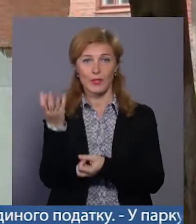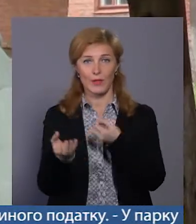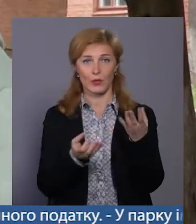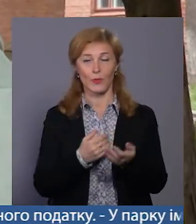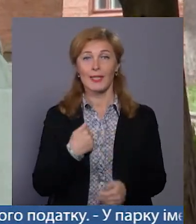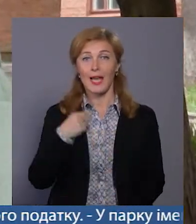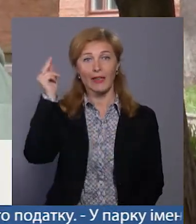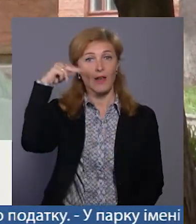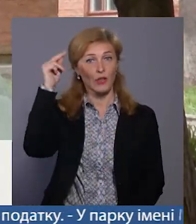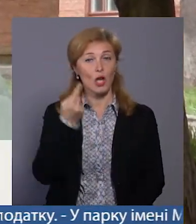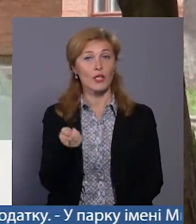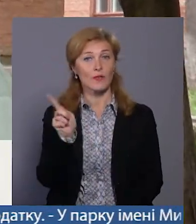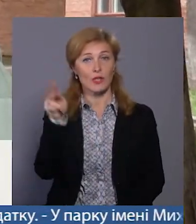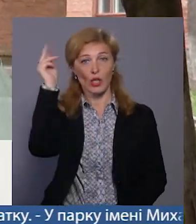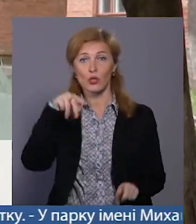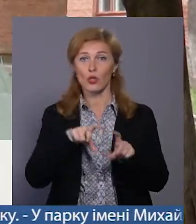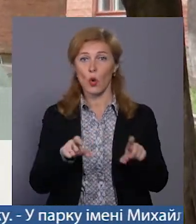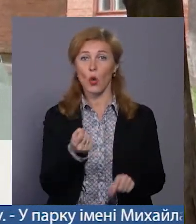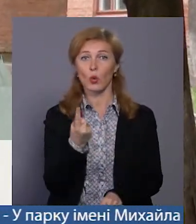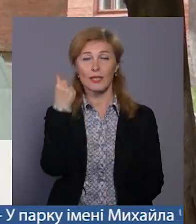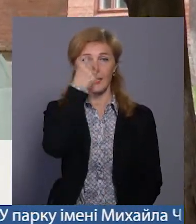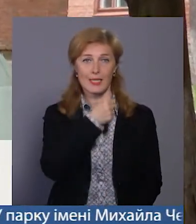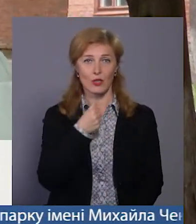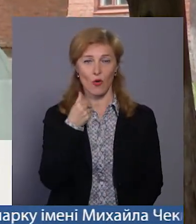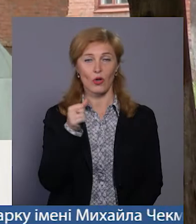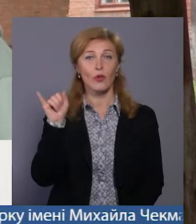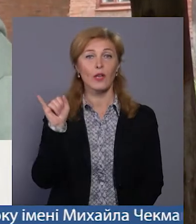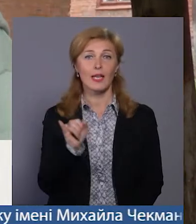Я навчаюся у цій школі вже 11 років і